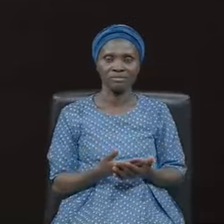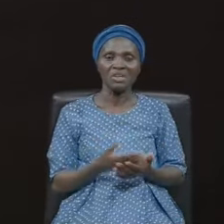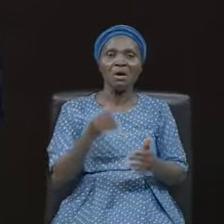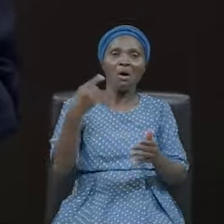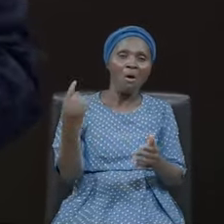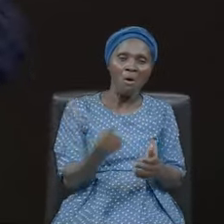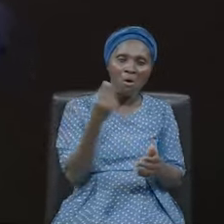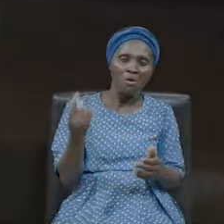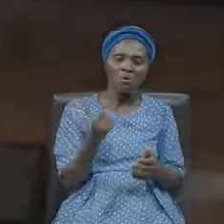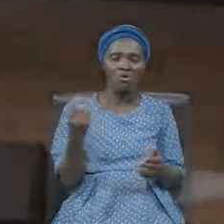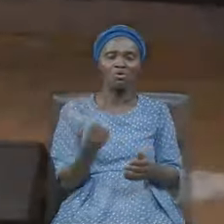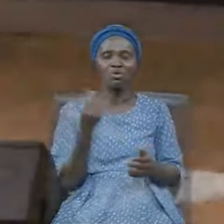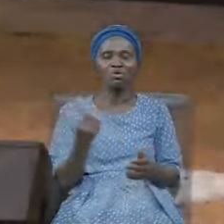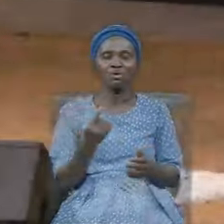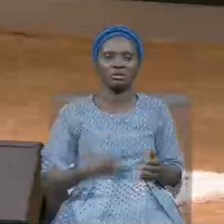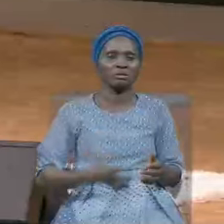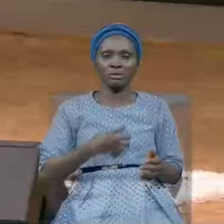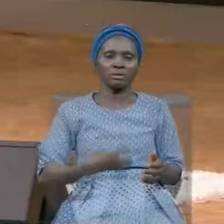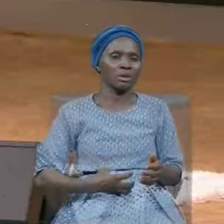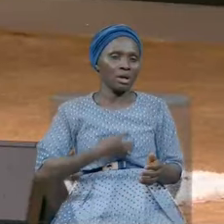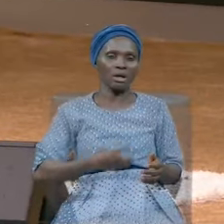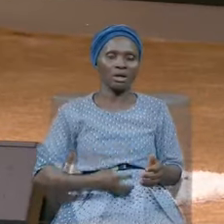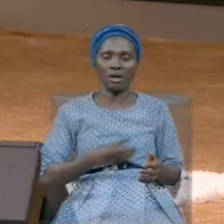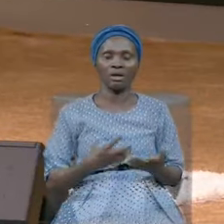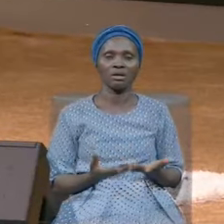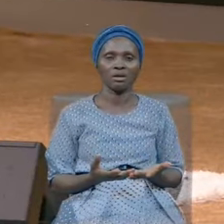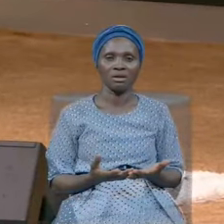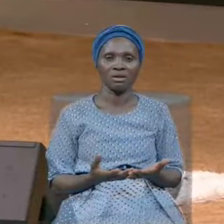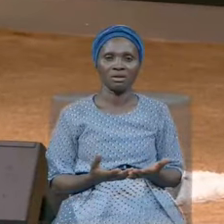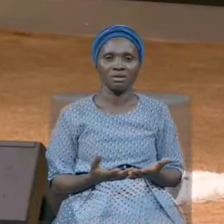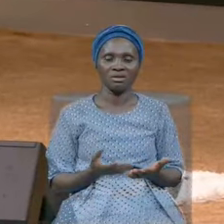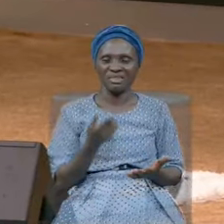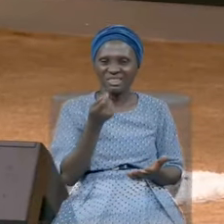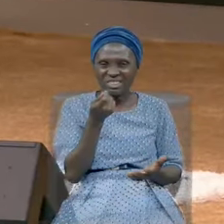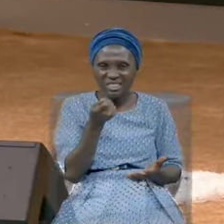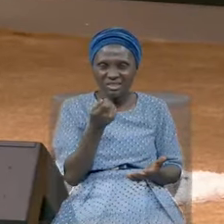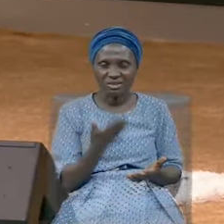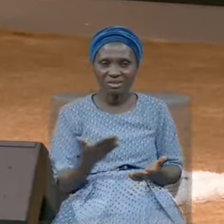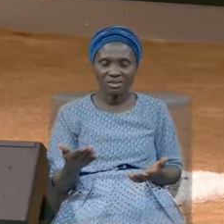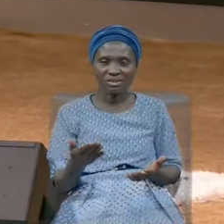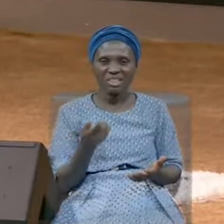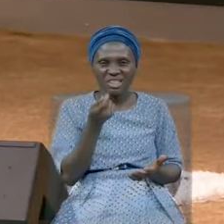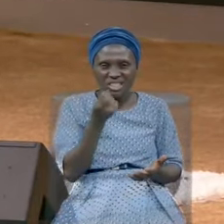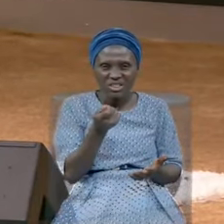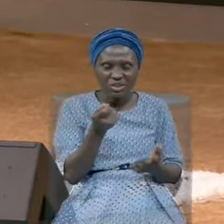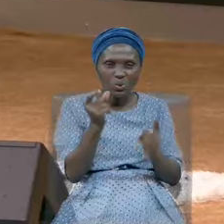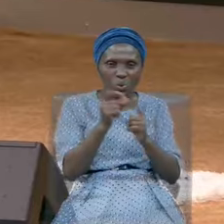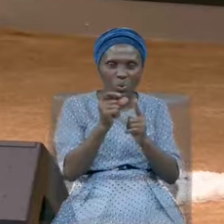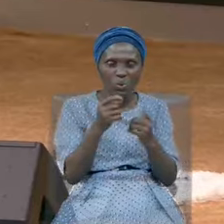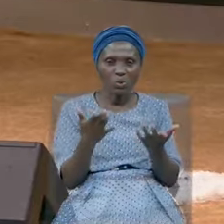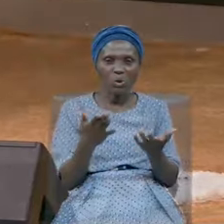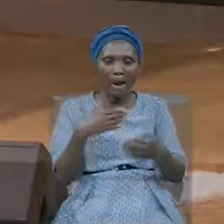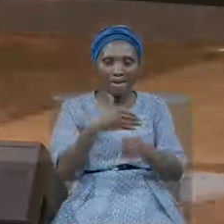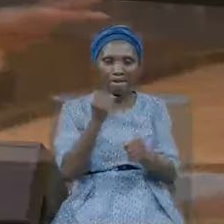chaud, la furie, chaque fois en colère, un peu de choses, un peu